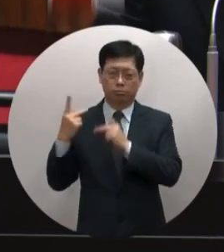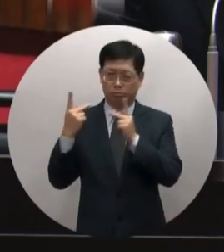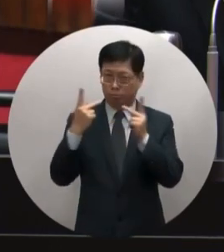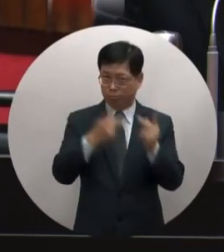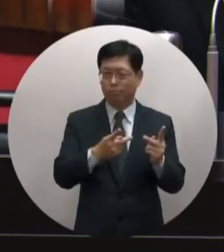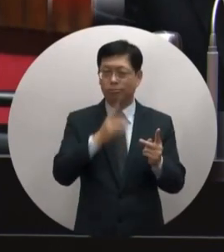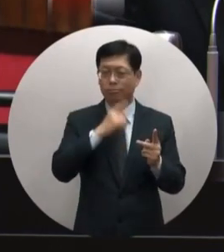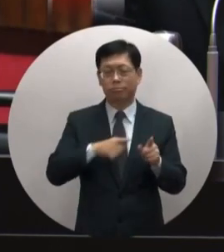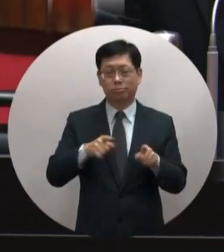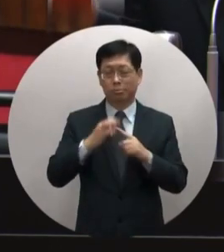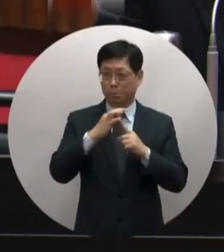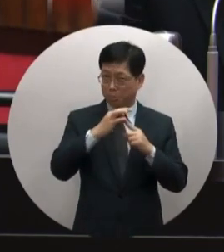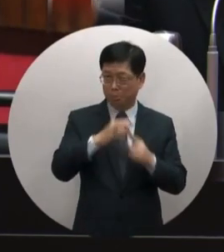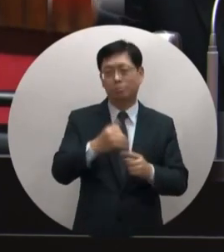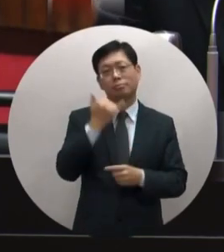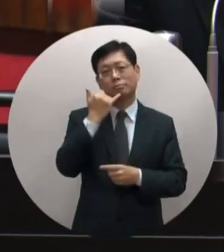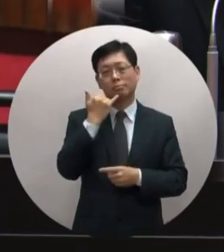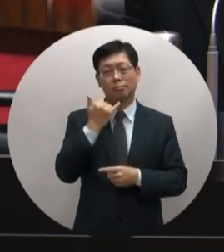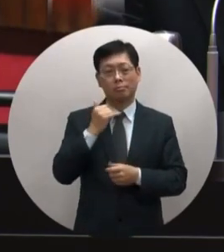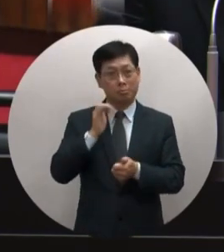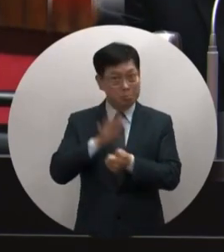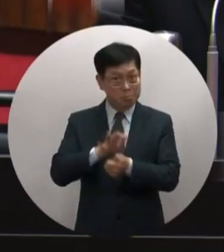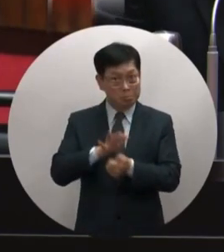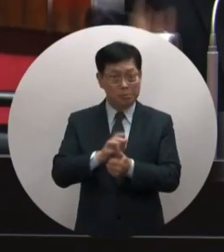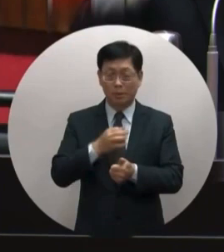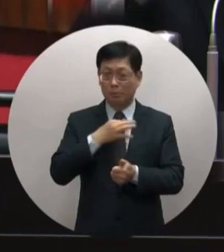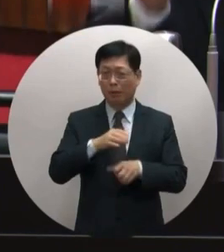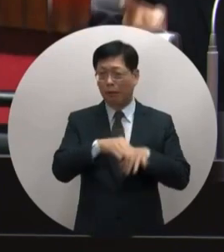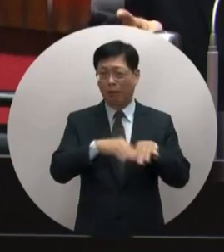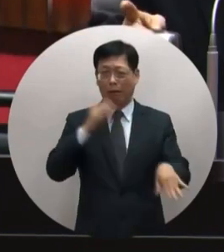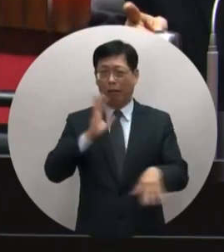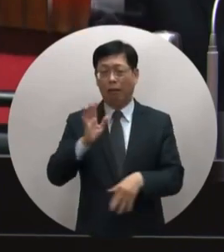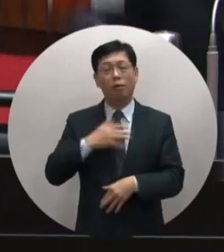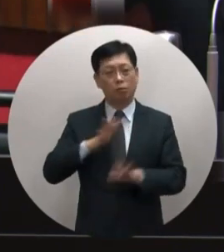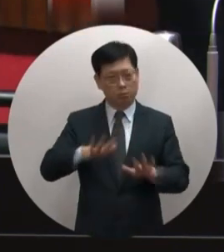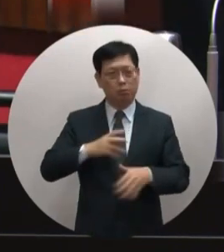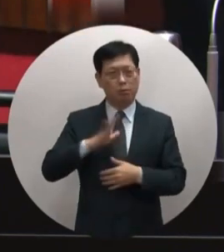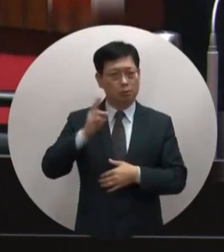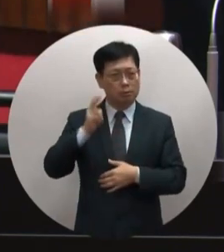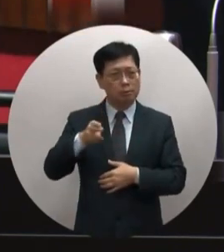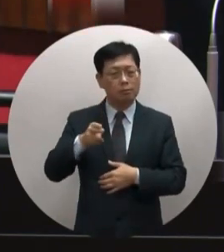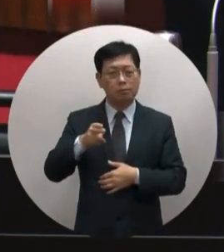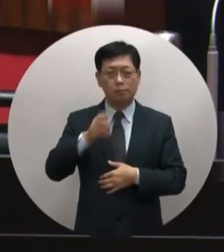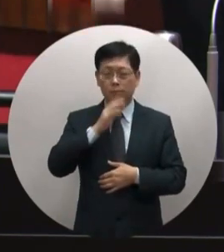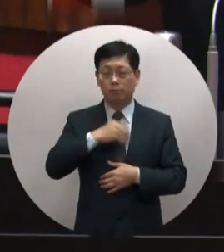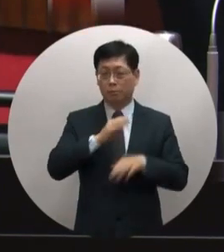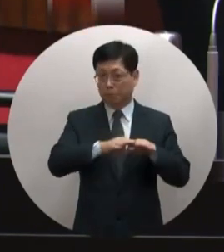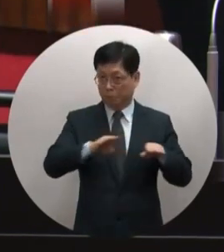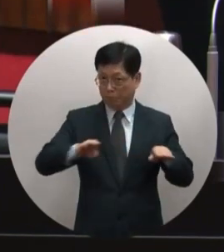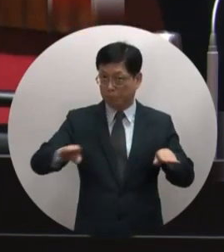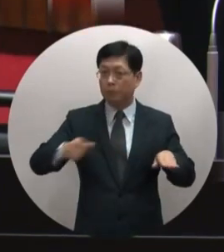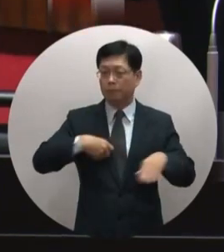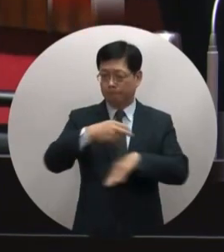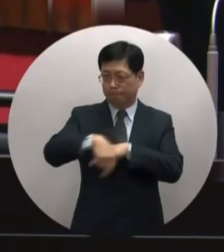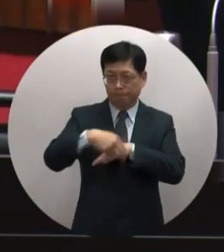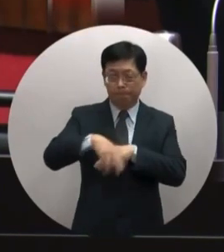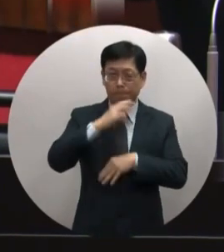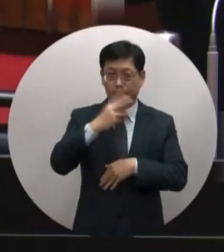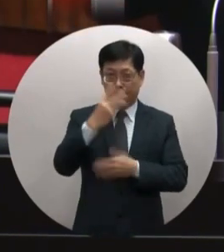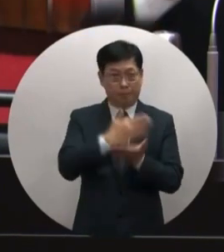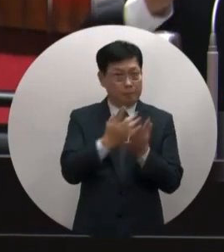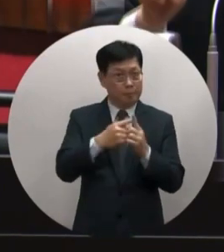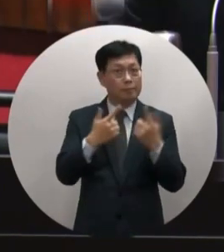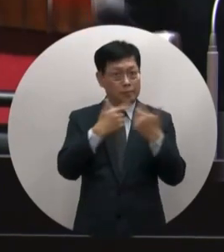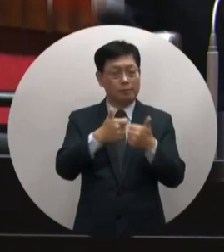工大眾運輸這樣才避免雖然我已經要求停車場要為三